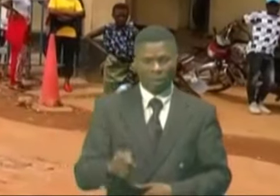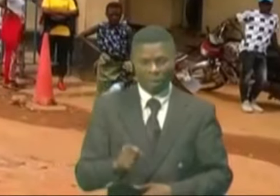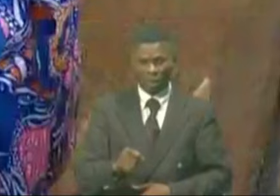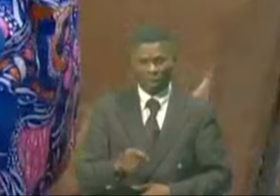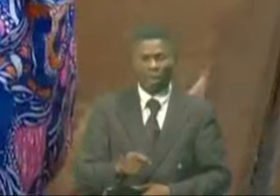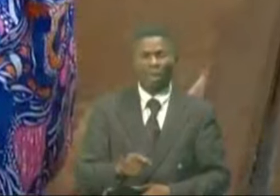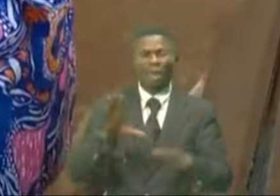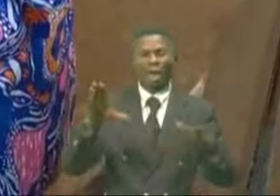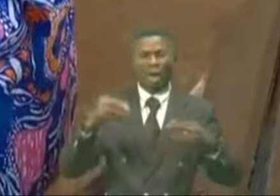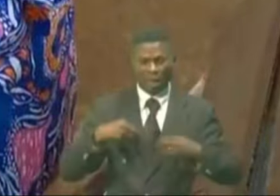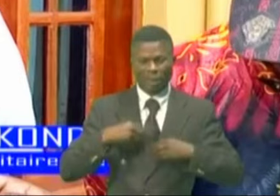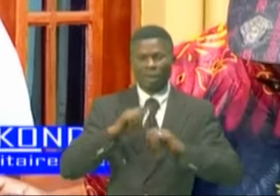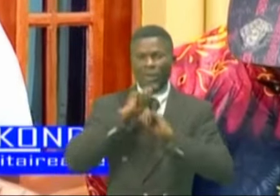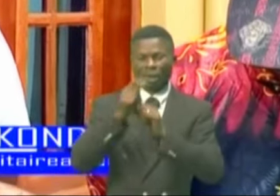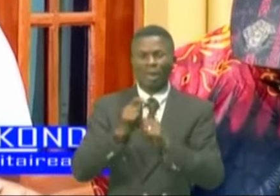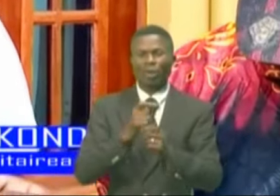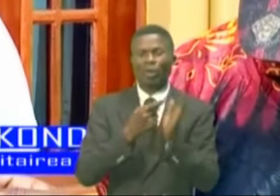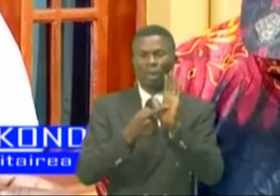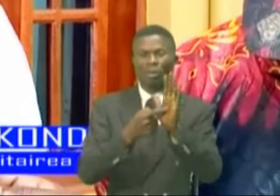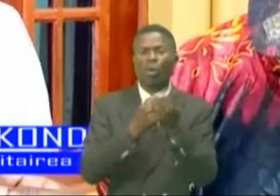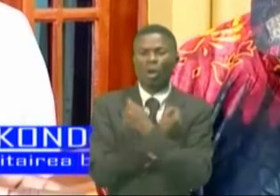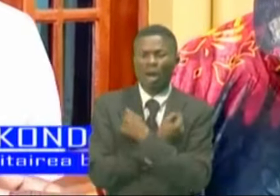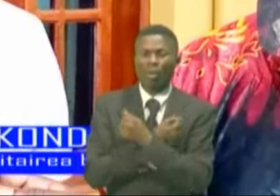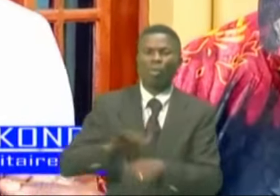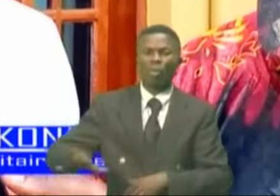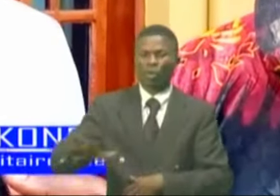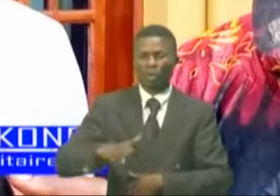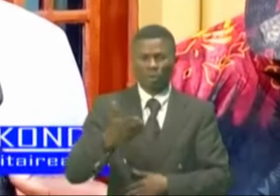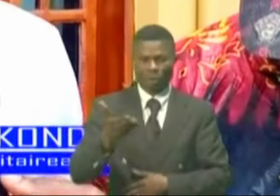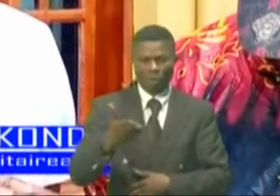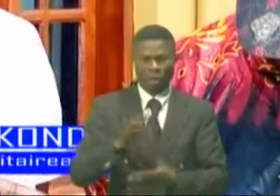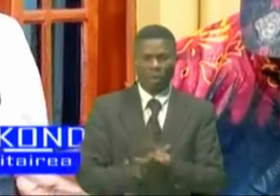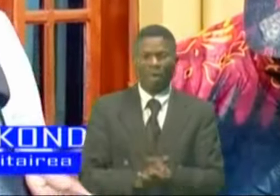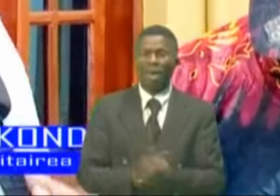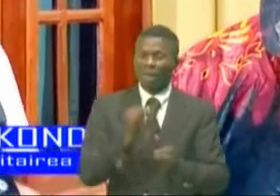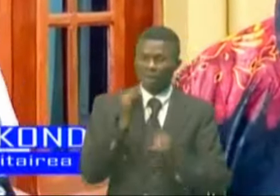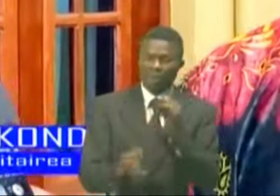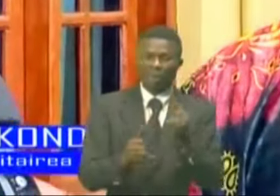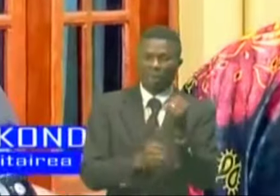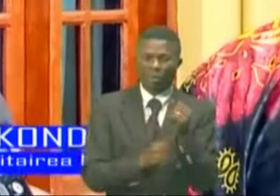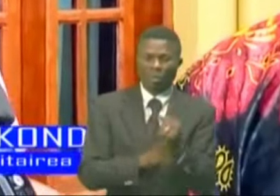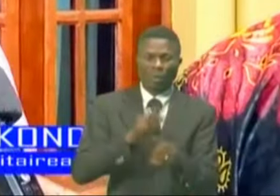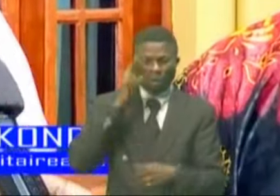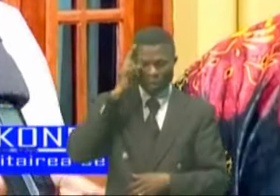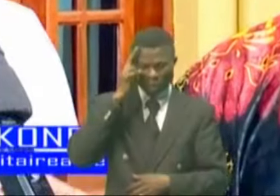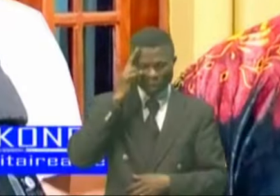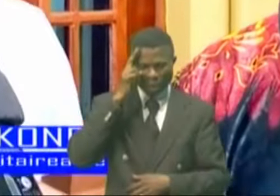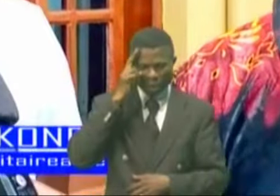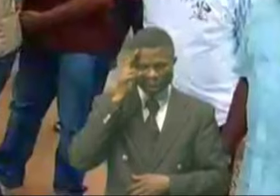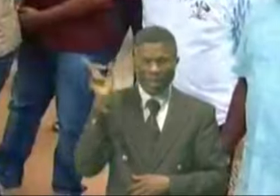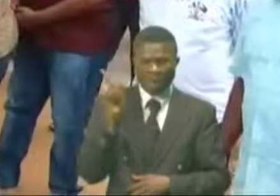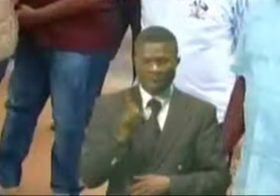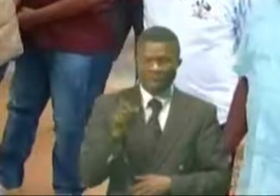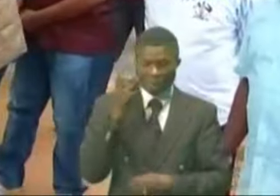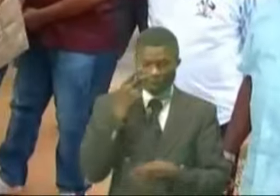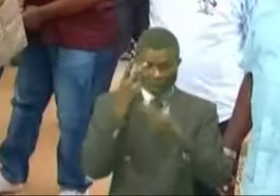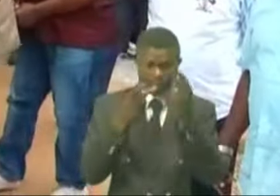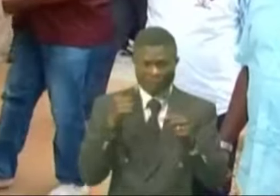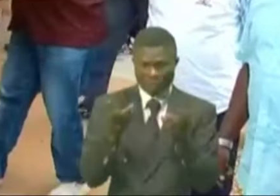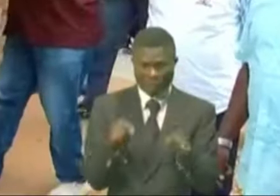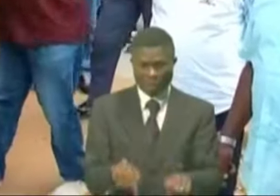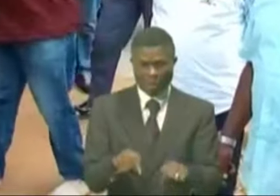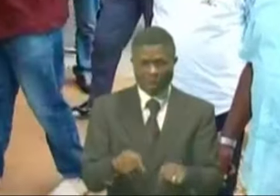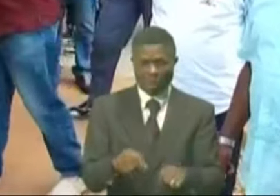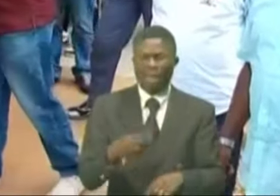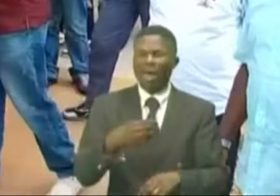flatté par cet acte patriotique. Lorsqu'il y a quand même les gens qui raisonnent et qui pensent qu'il y a les